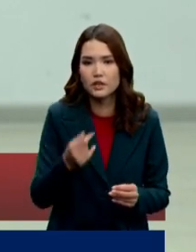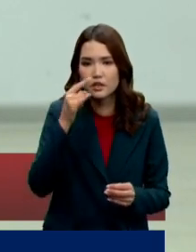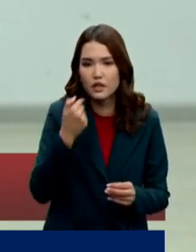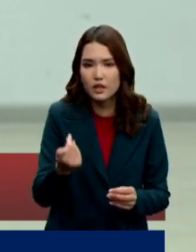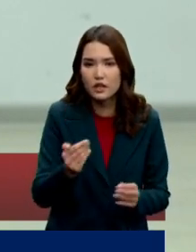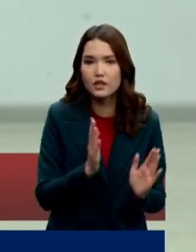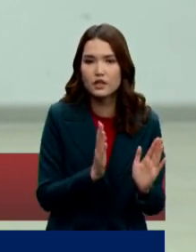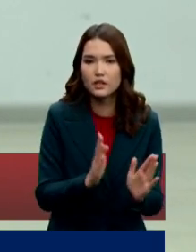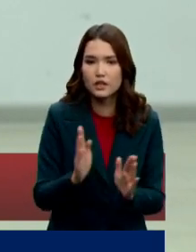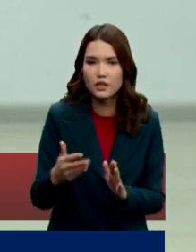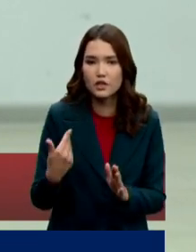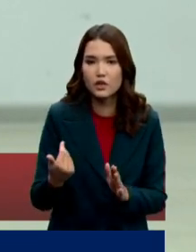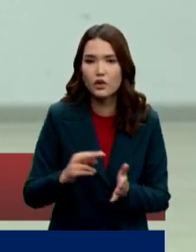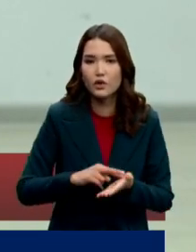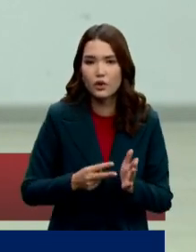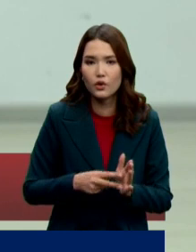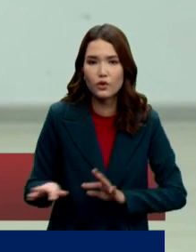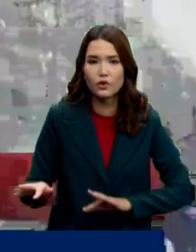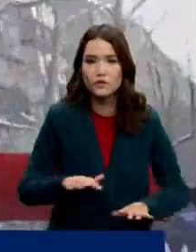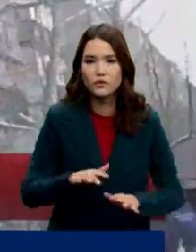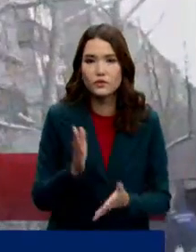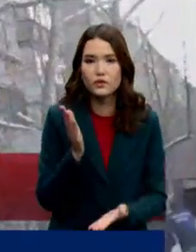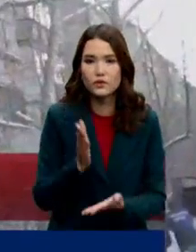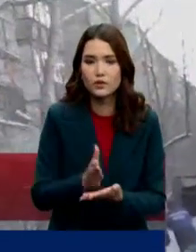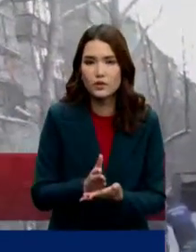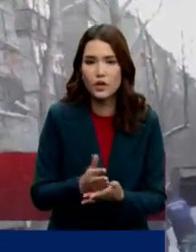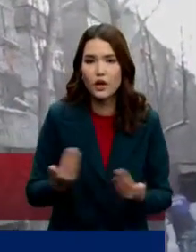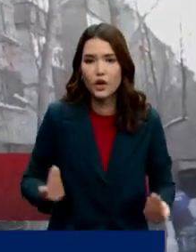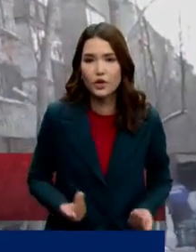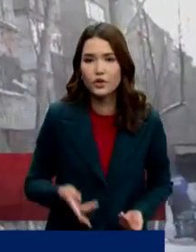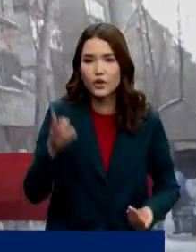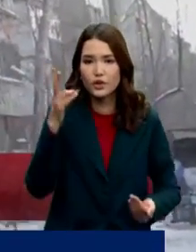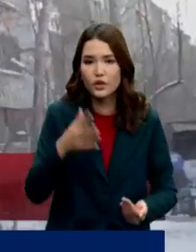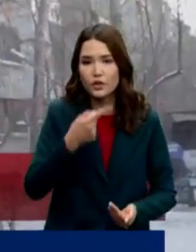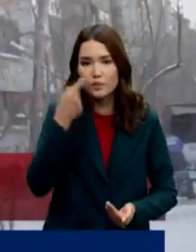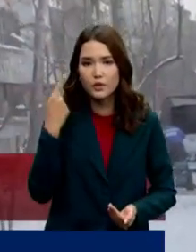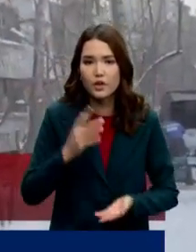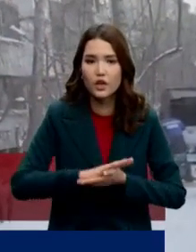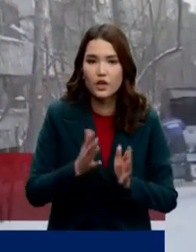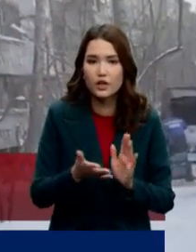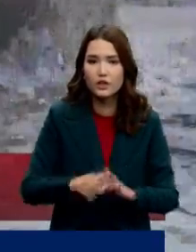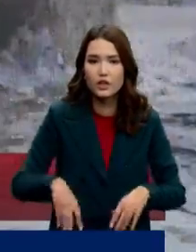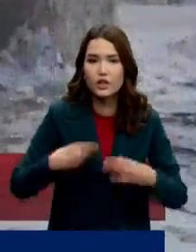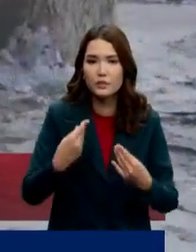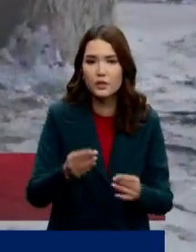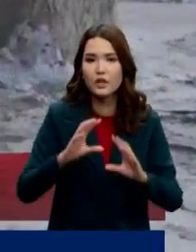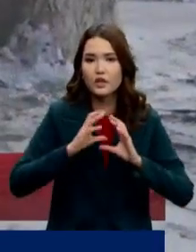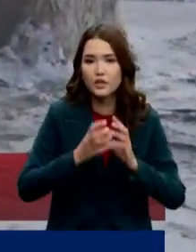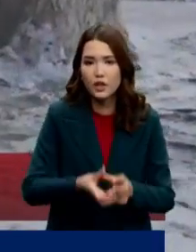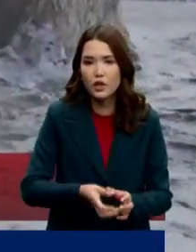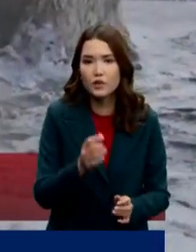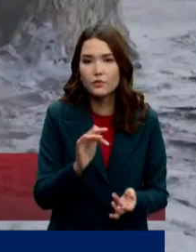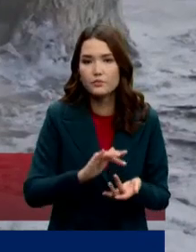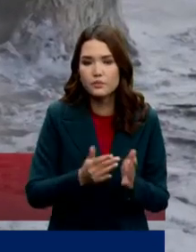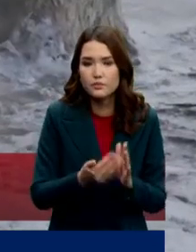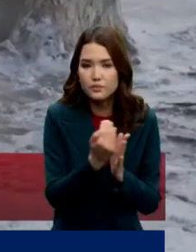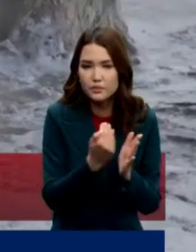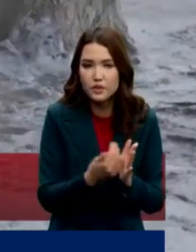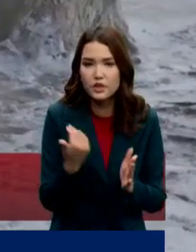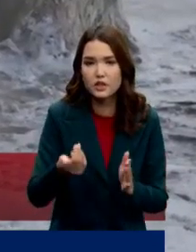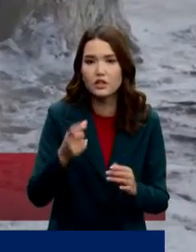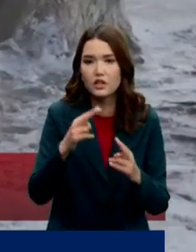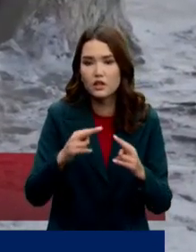регистрге жылуды жеткізу болып табылады. Тұрғын үйлерге жылуды толықтай беріп алған соң ғана әлеуметтік нысандар мен коммерциялық